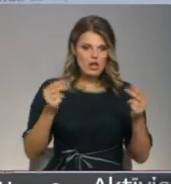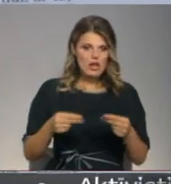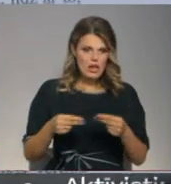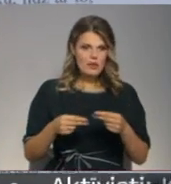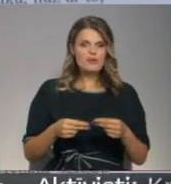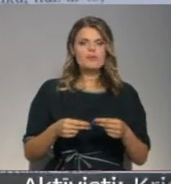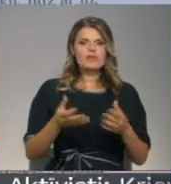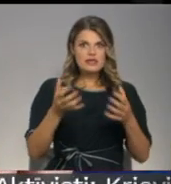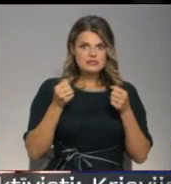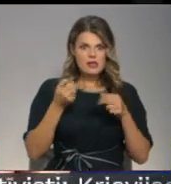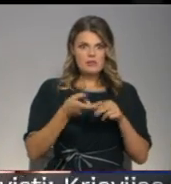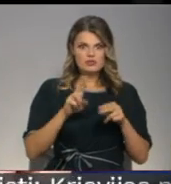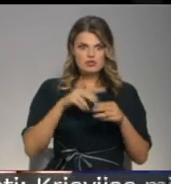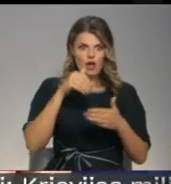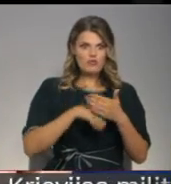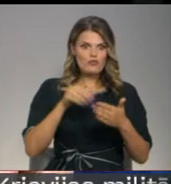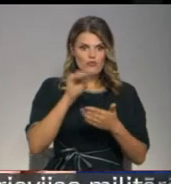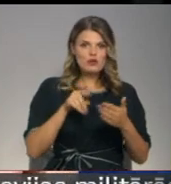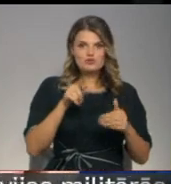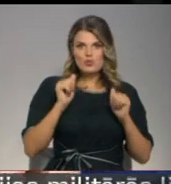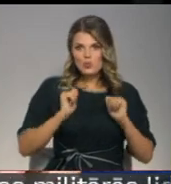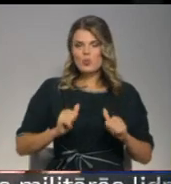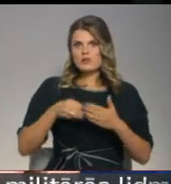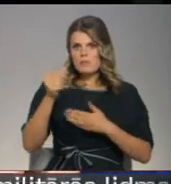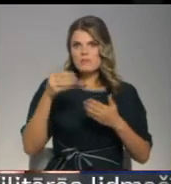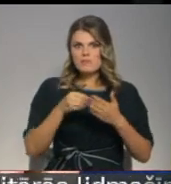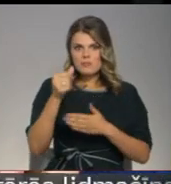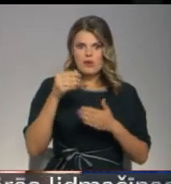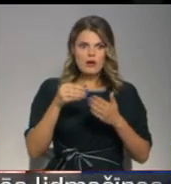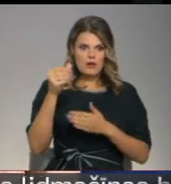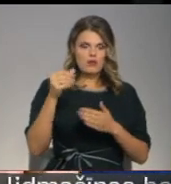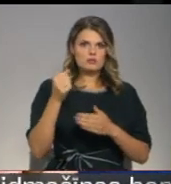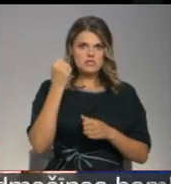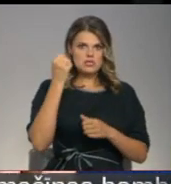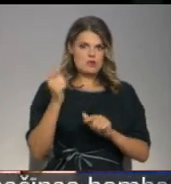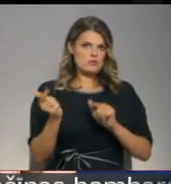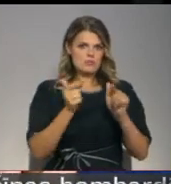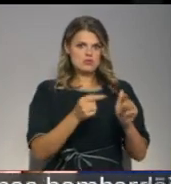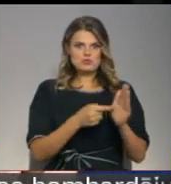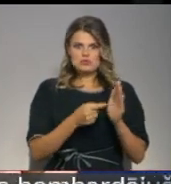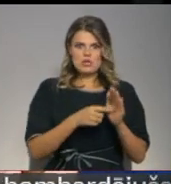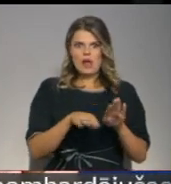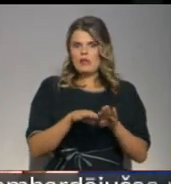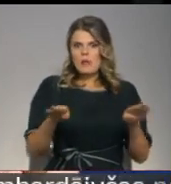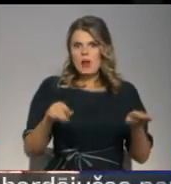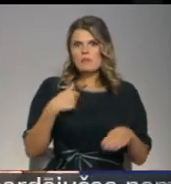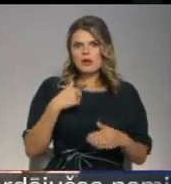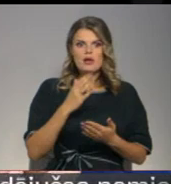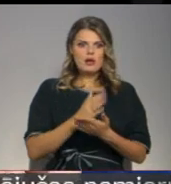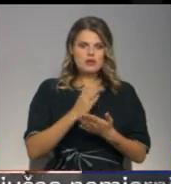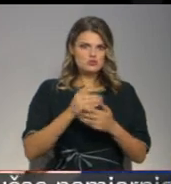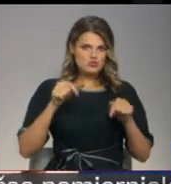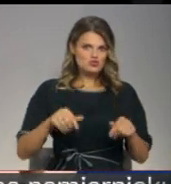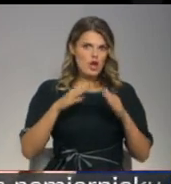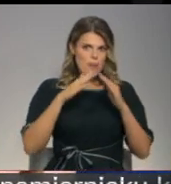Pēkšņi tu saņem tādu vēstuli, ka tu esi godīgi maksājis un tev draud nemest ārā uz kādu pamatu. Es esmu šajā